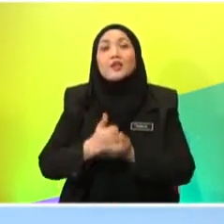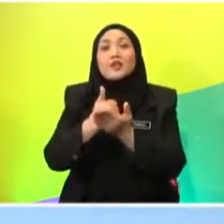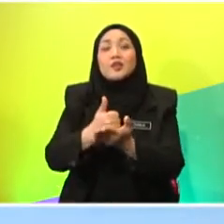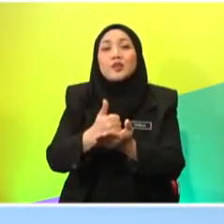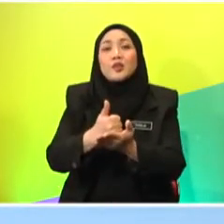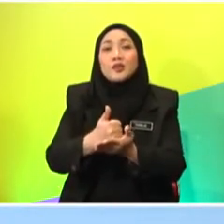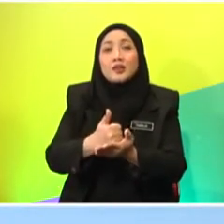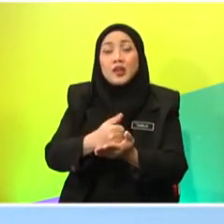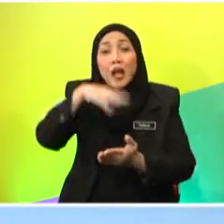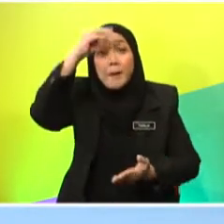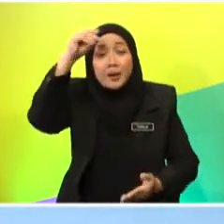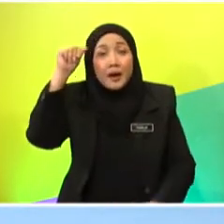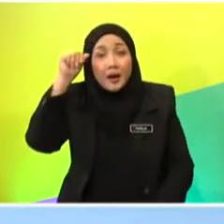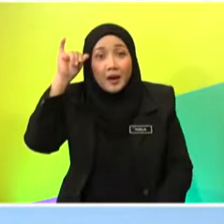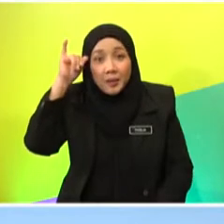yang